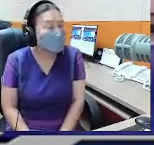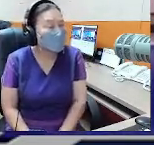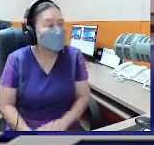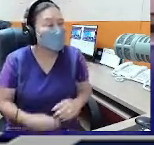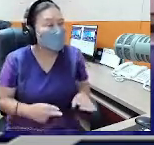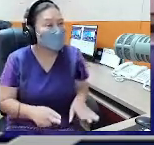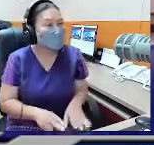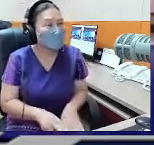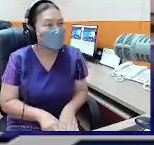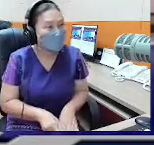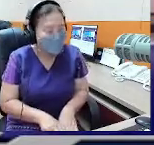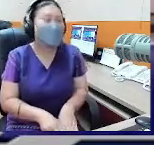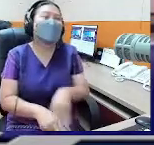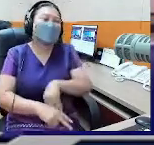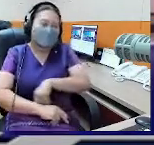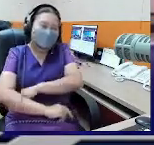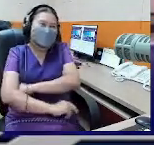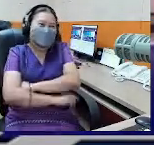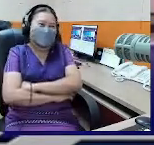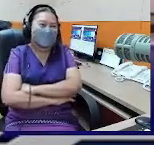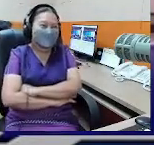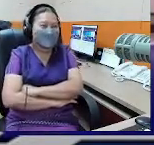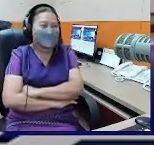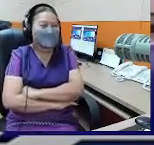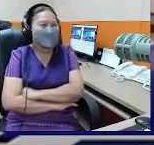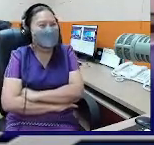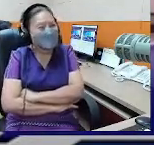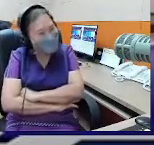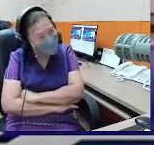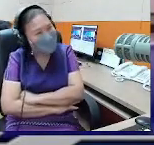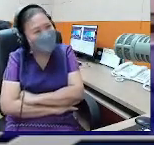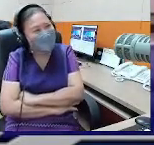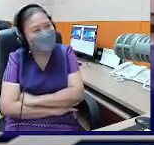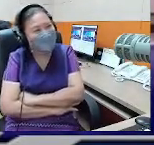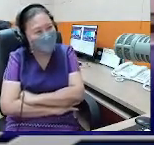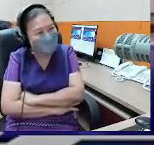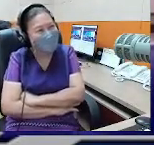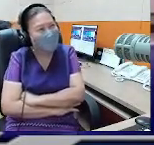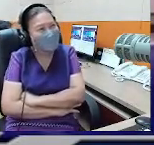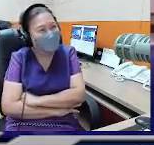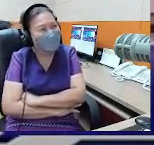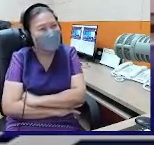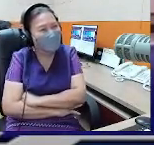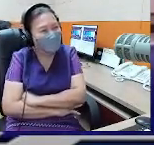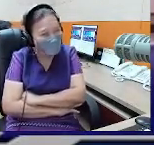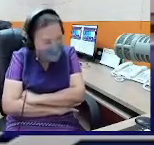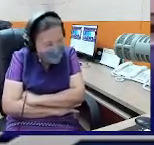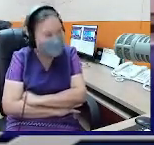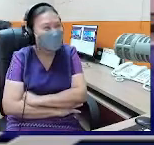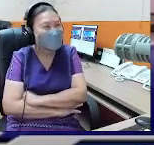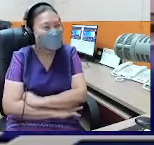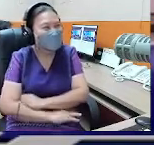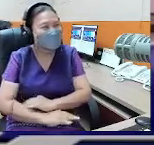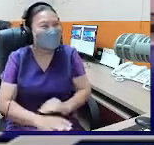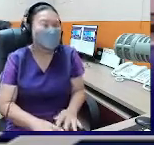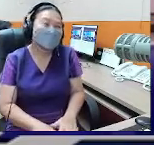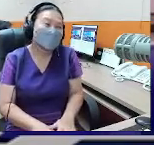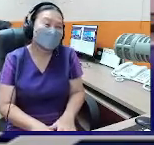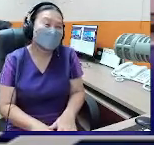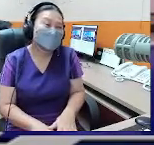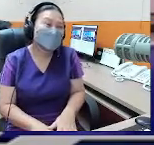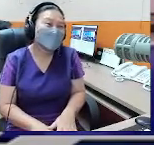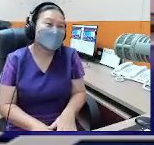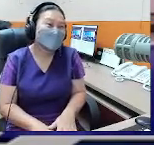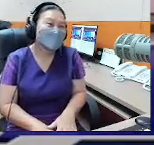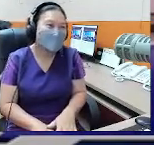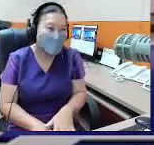ว่าต้องมีความประพฤติที่ดีนะคะต้องมีจิตอาสาออกไปช่วยงานกิจกรรมต่างๆของชุมชนบ้างของมหาลัยบ้างเลยแล้วเราก็โชคดี